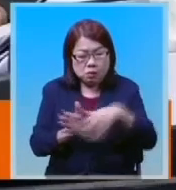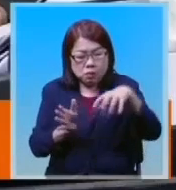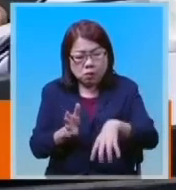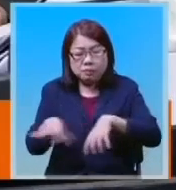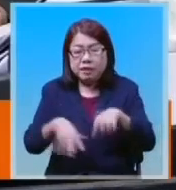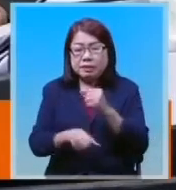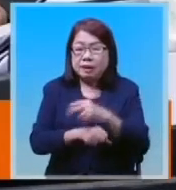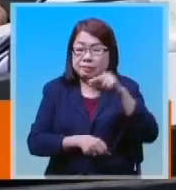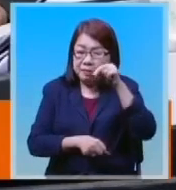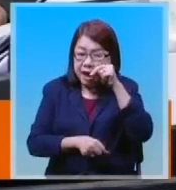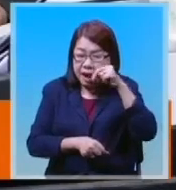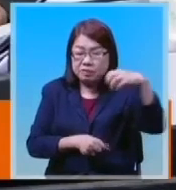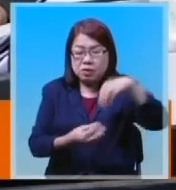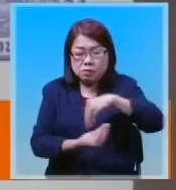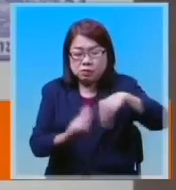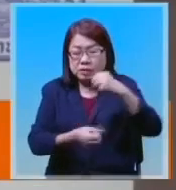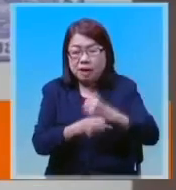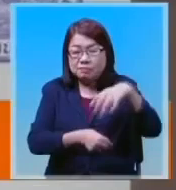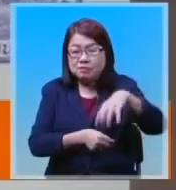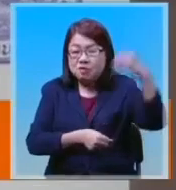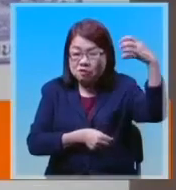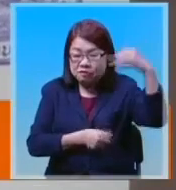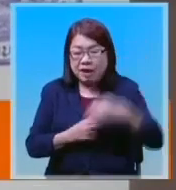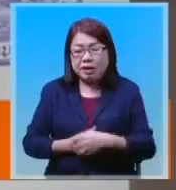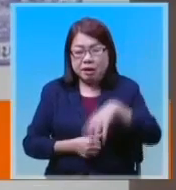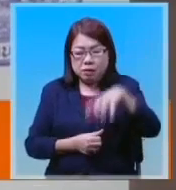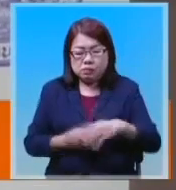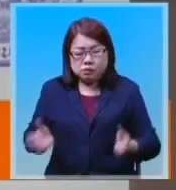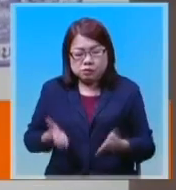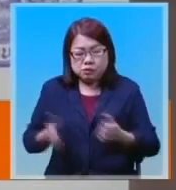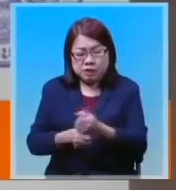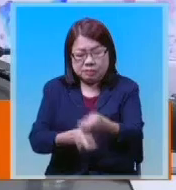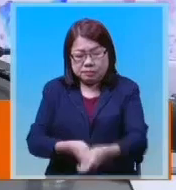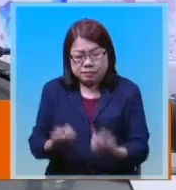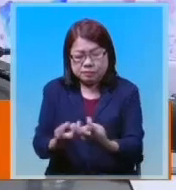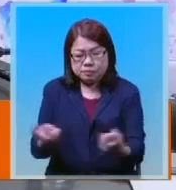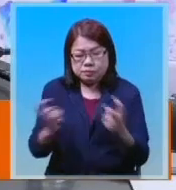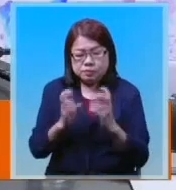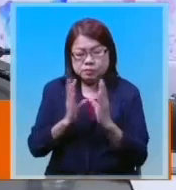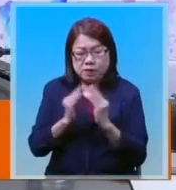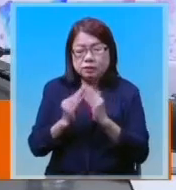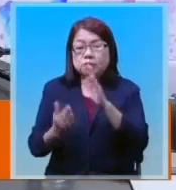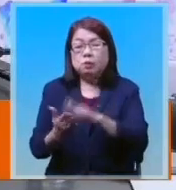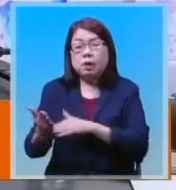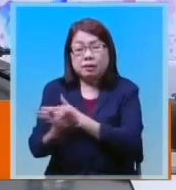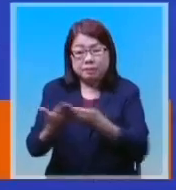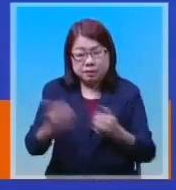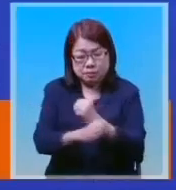านการไฟฟ้าฝ่ายผลิตแห่งประเทศไทยกรมส่งเสริมการเกษตรจัดประชุมจัดทำแผนเพื่อป้องกันในปัญหาภัยแล้